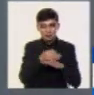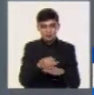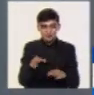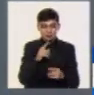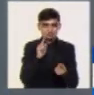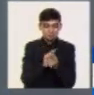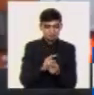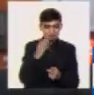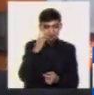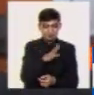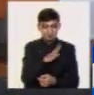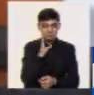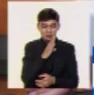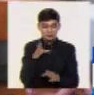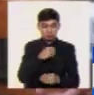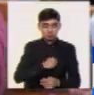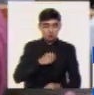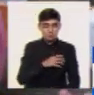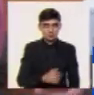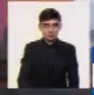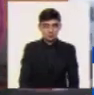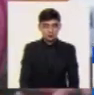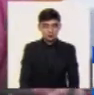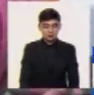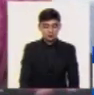бетпе-бет айтамыз деген аналардың шамына тиді.